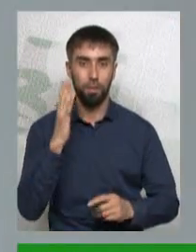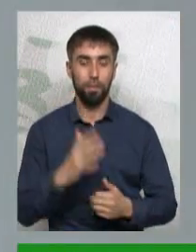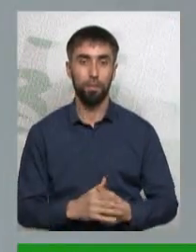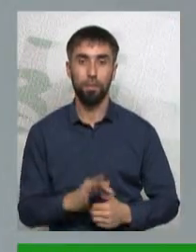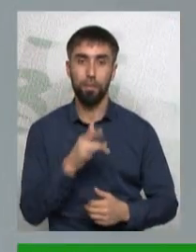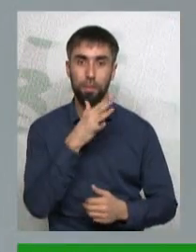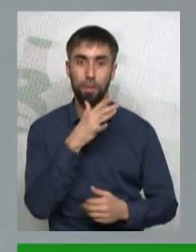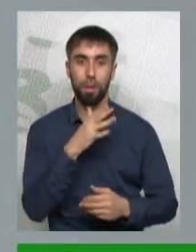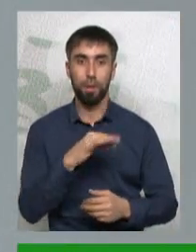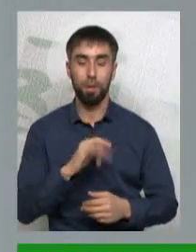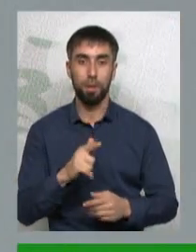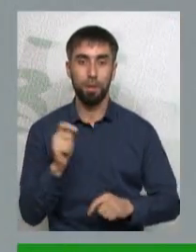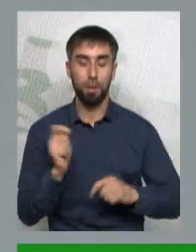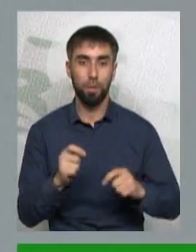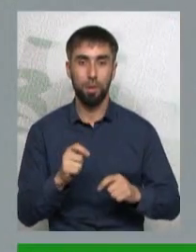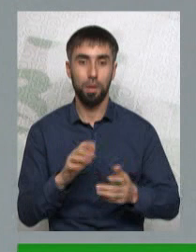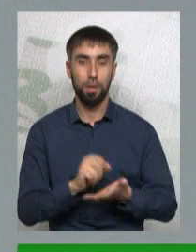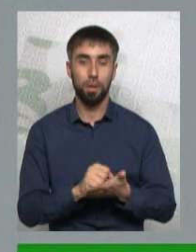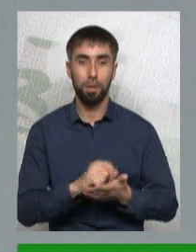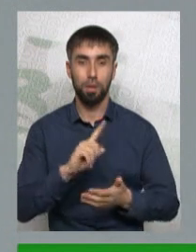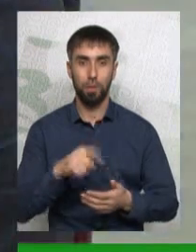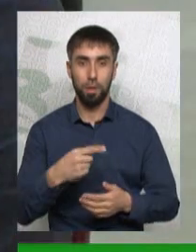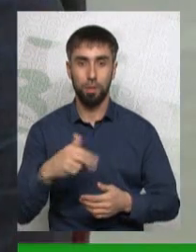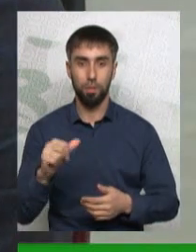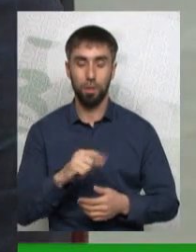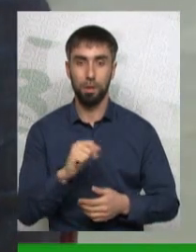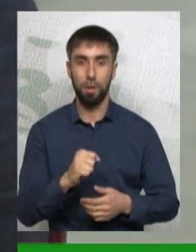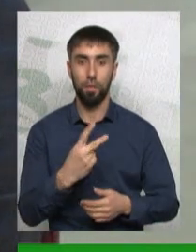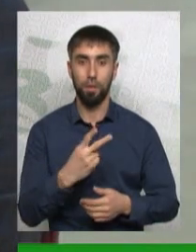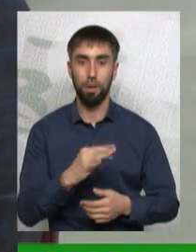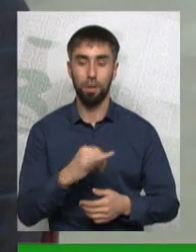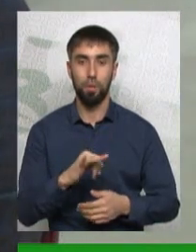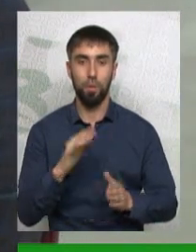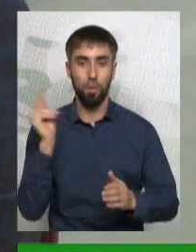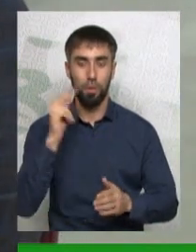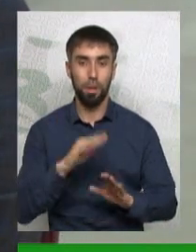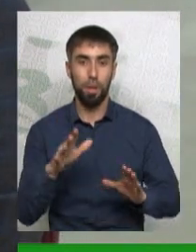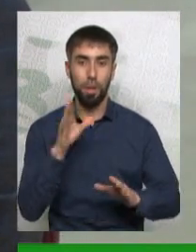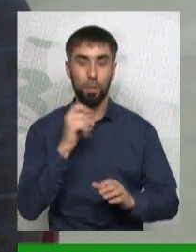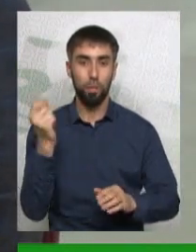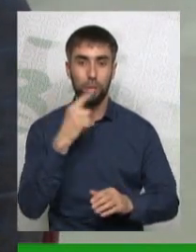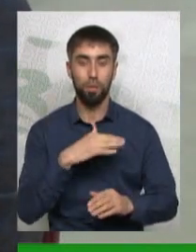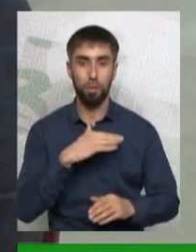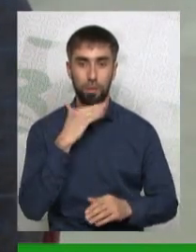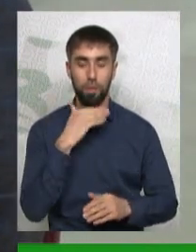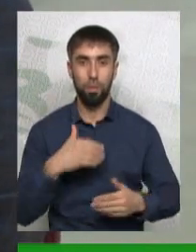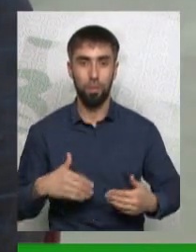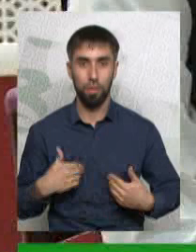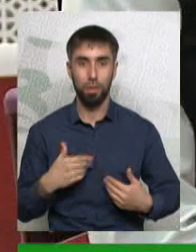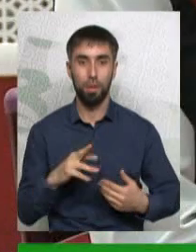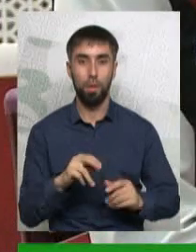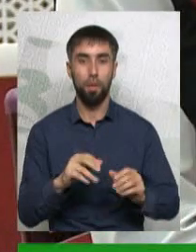По времени тренинг-семинар занимает около полутора часа. За два классных урока дети смогли узнать достаточно полезного